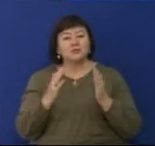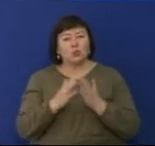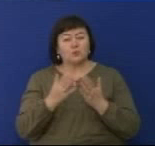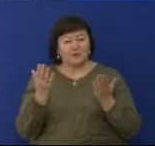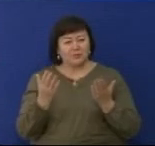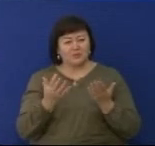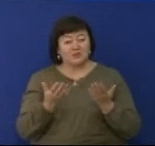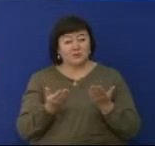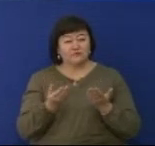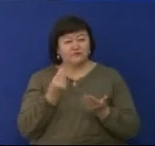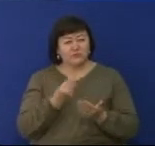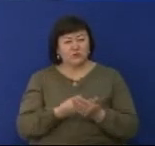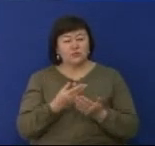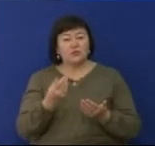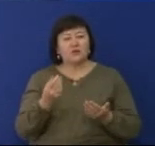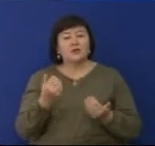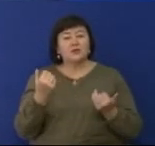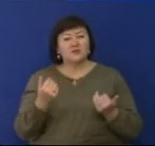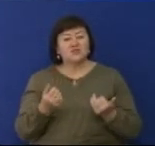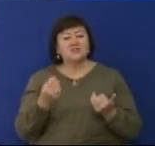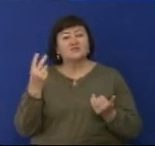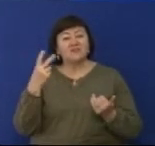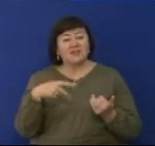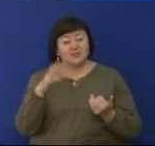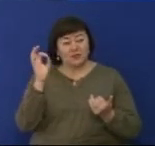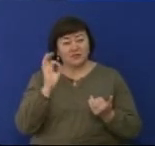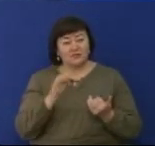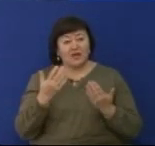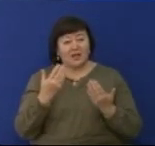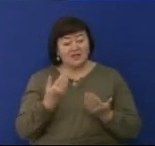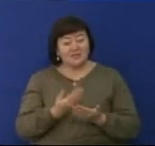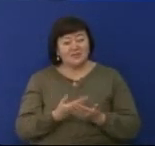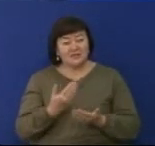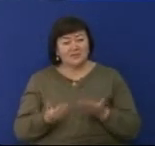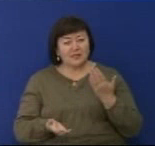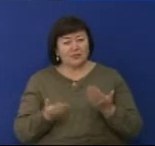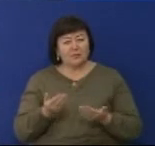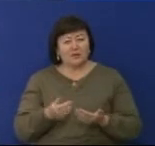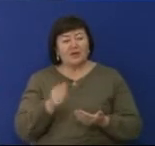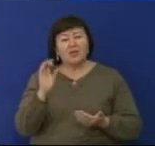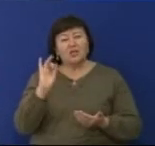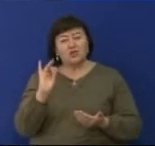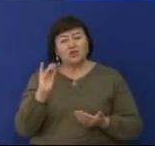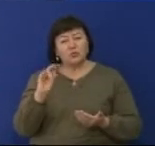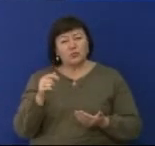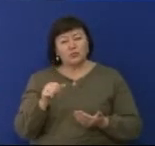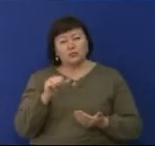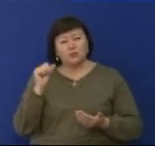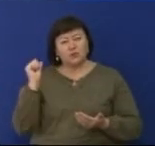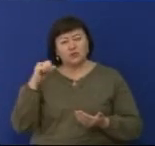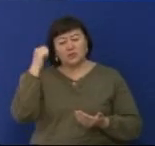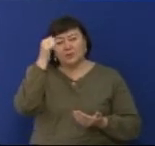можно вносить больше первоначального взноса если самом начале в июне прошлого года программа была утверждена